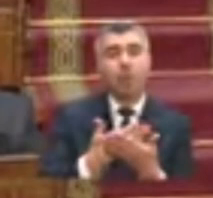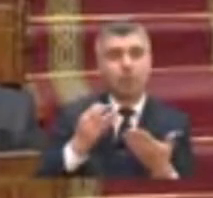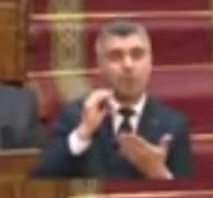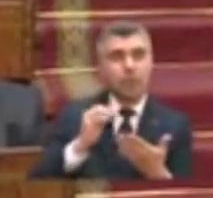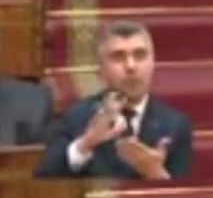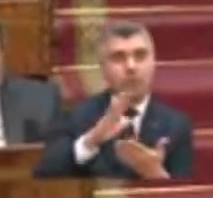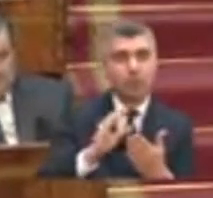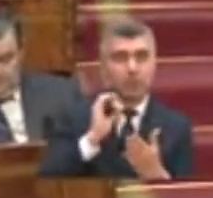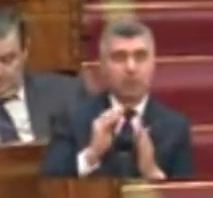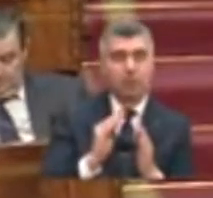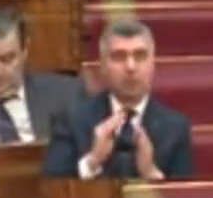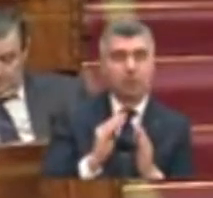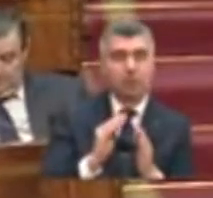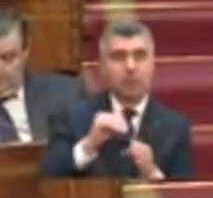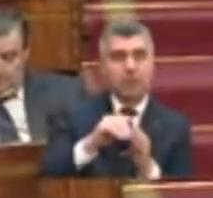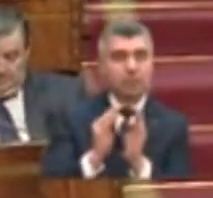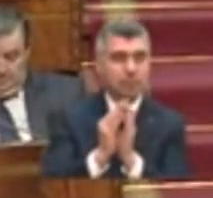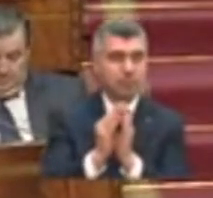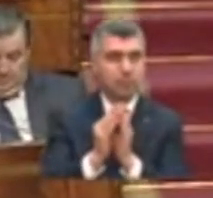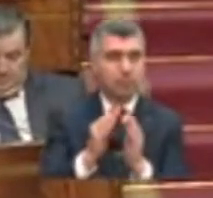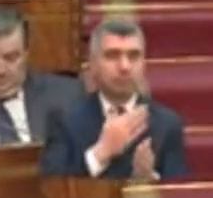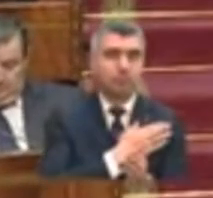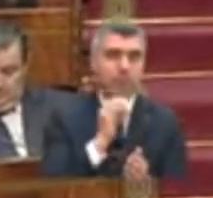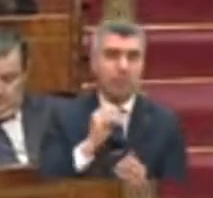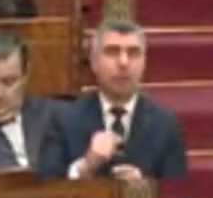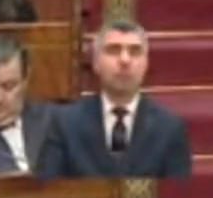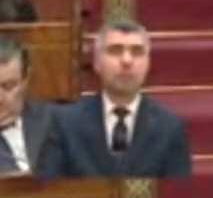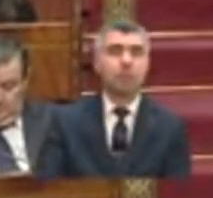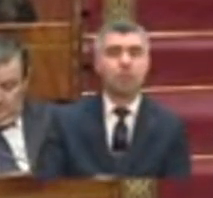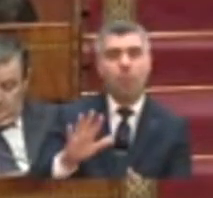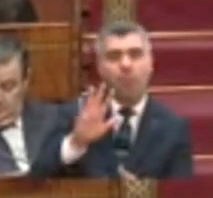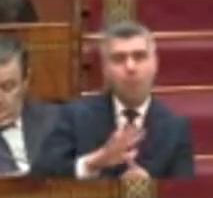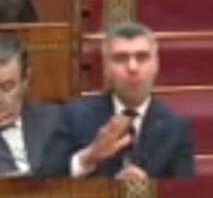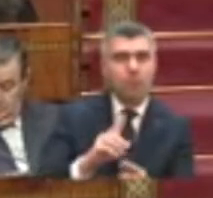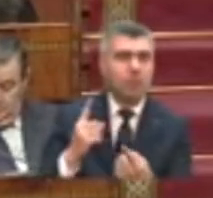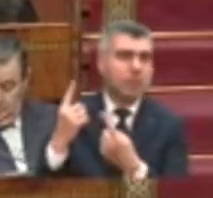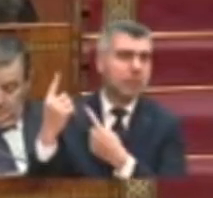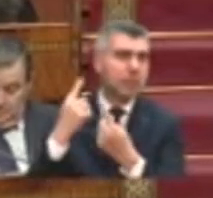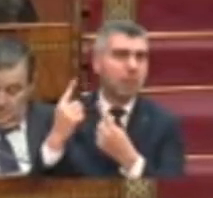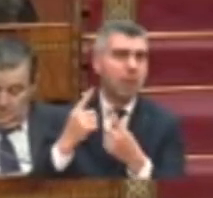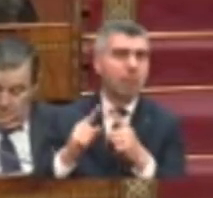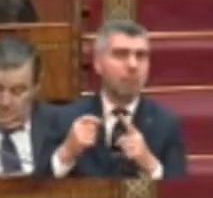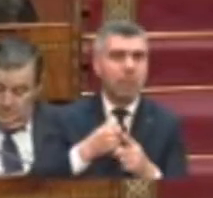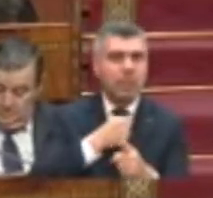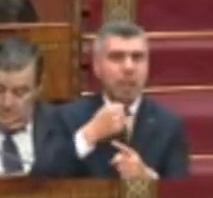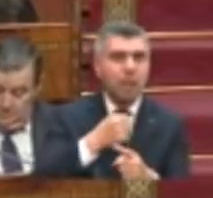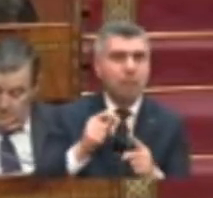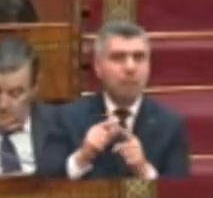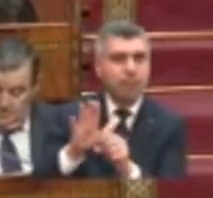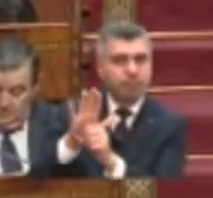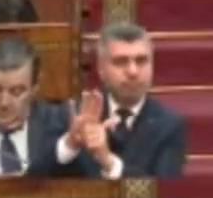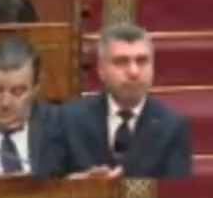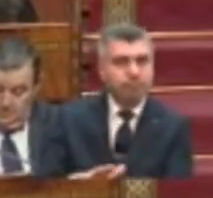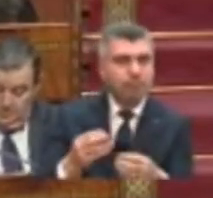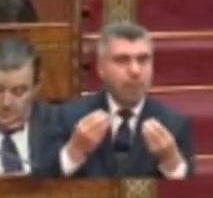اسود الاطلس، وفي هذا الاجماع الوطني جاتنا واحد الجوقه ديال الاعلام التي ارادت ان تبخس هذا الاداء وهذا الاداء